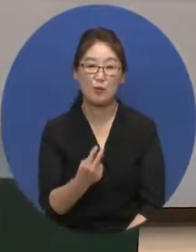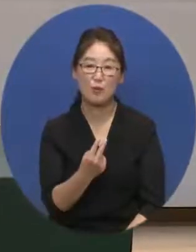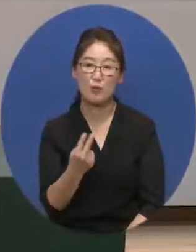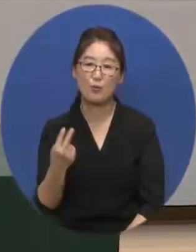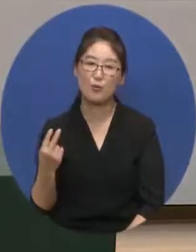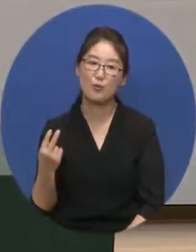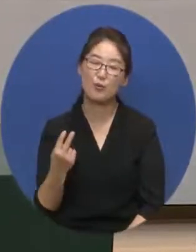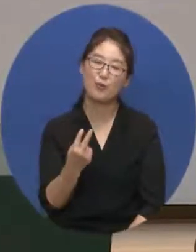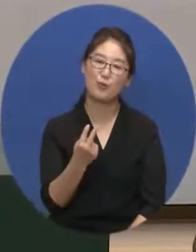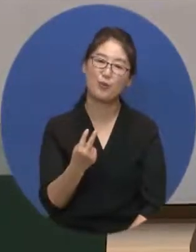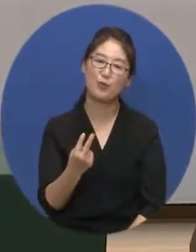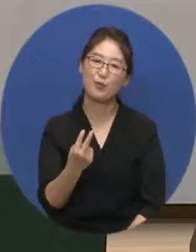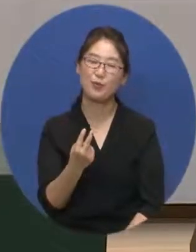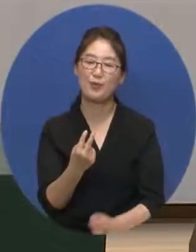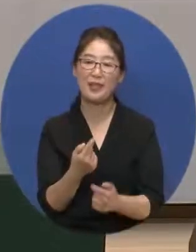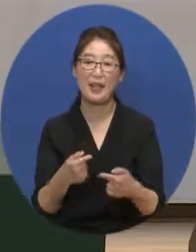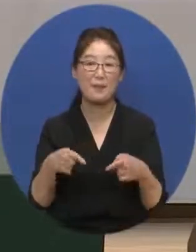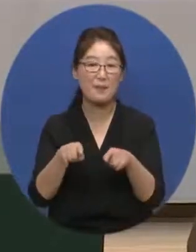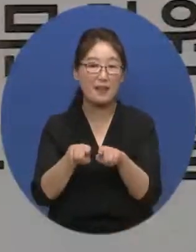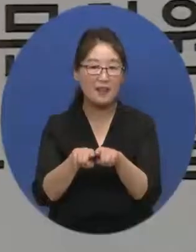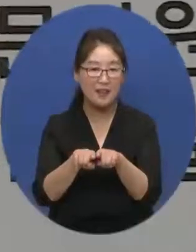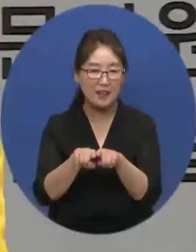둘이라면 더 좋은